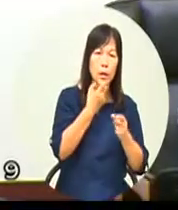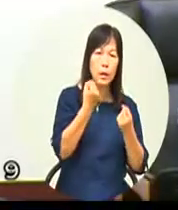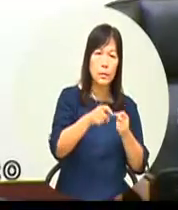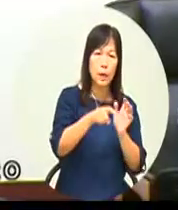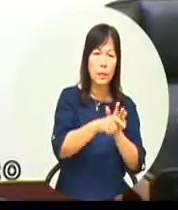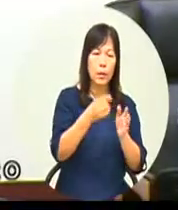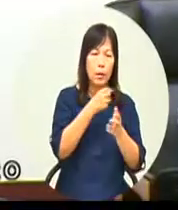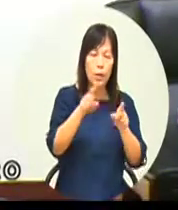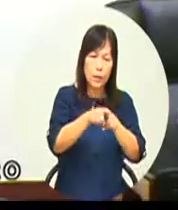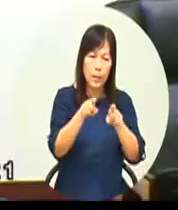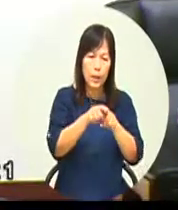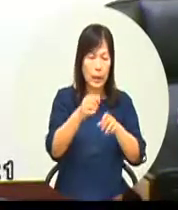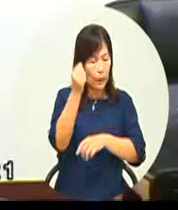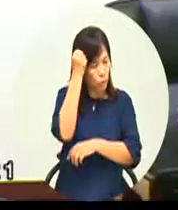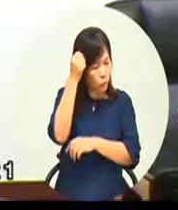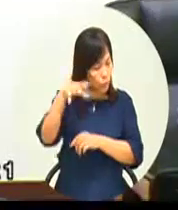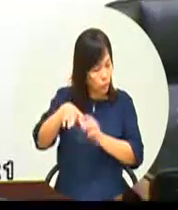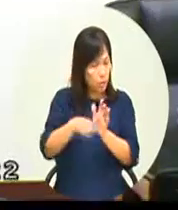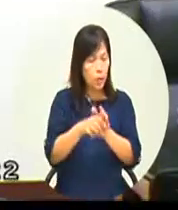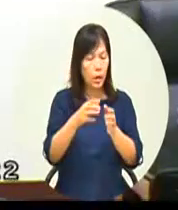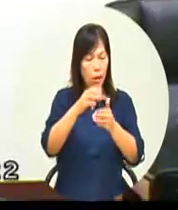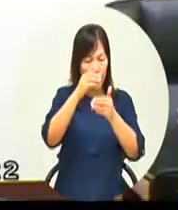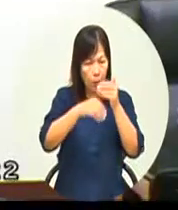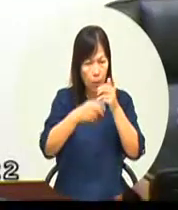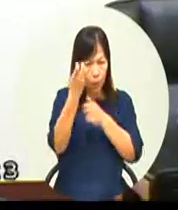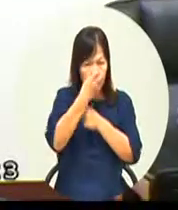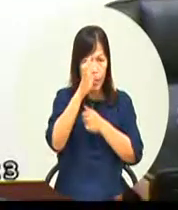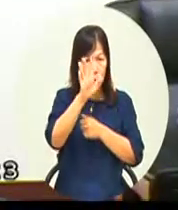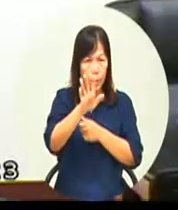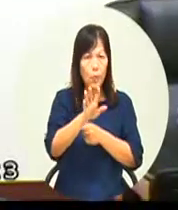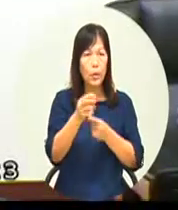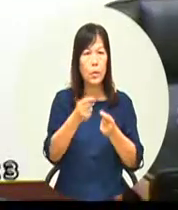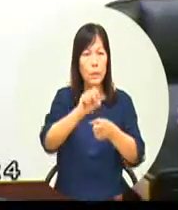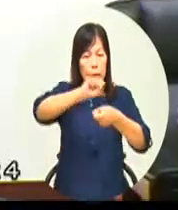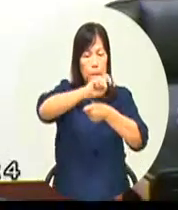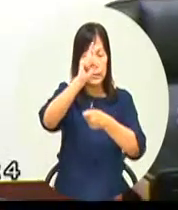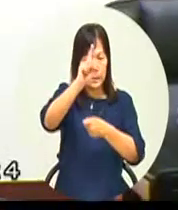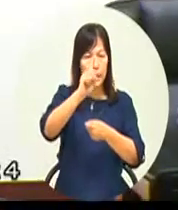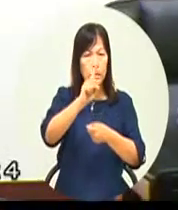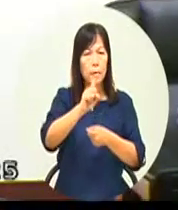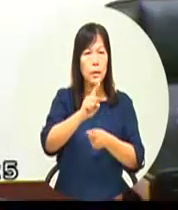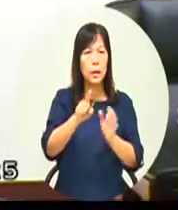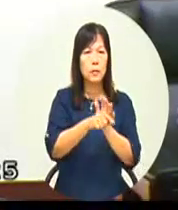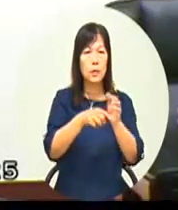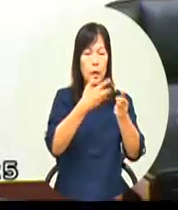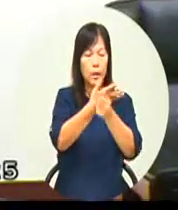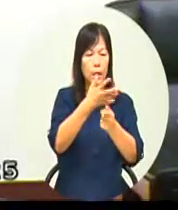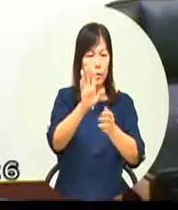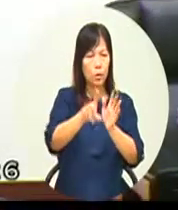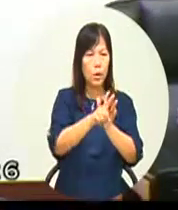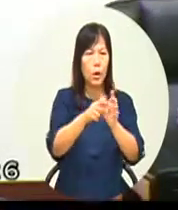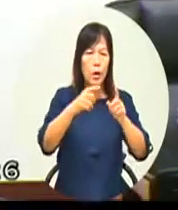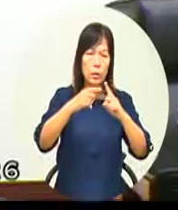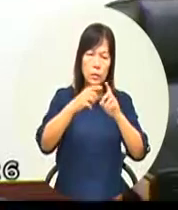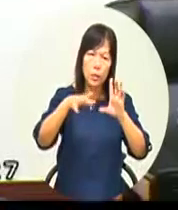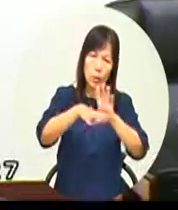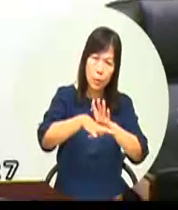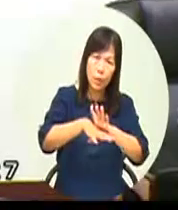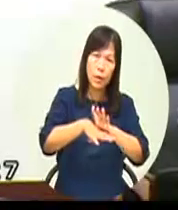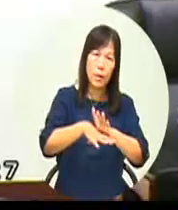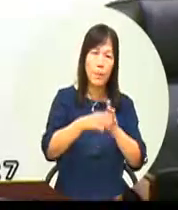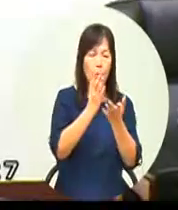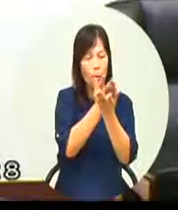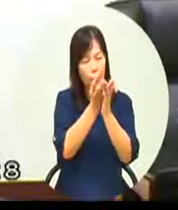民宿管理办法里面，哦，有多了一个选项，就是让具有人文 blah blah 一